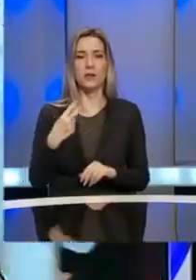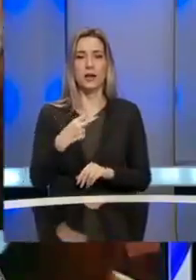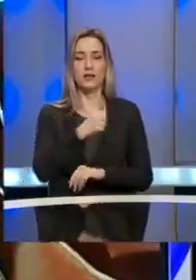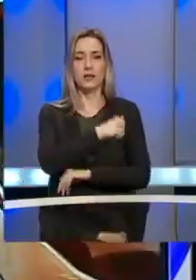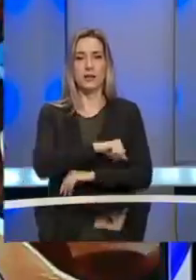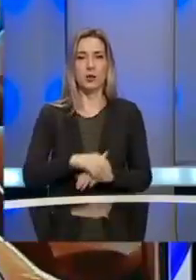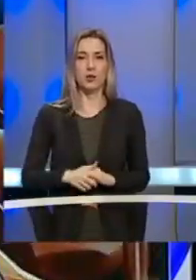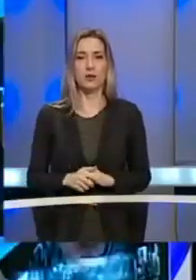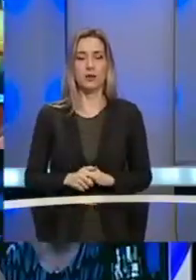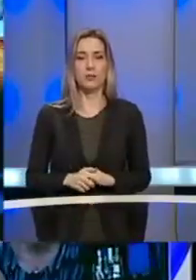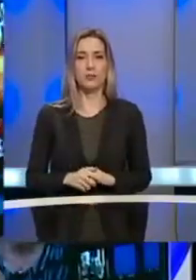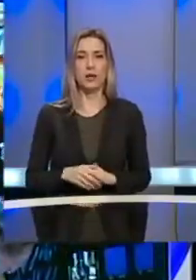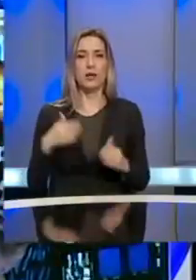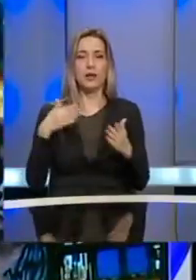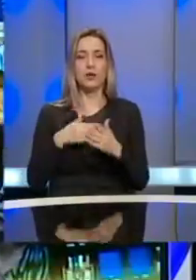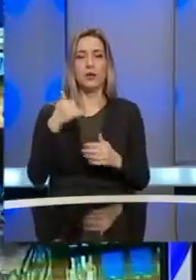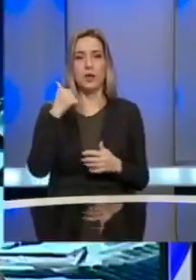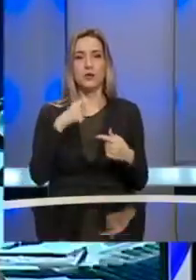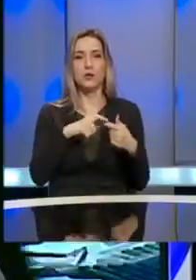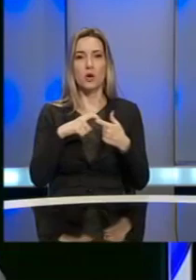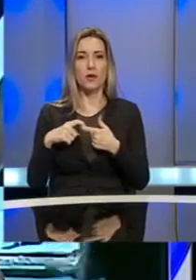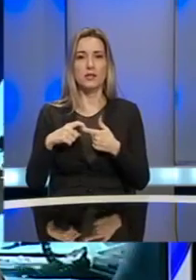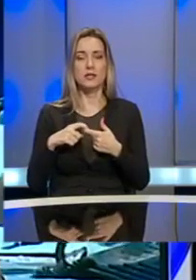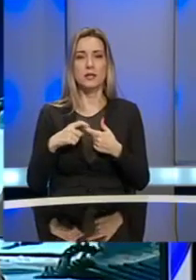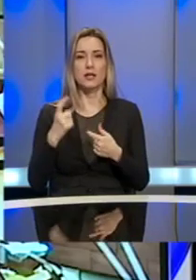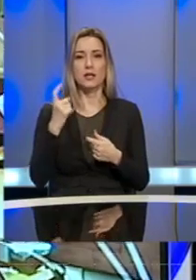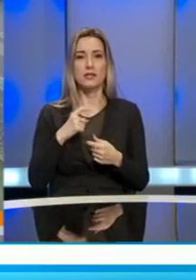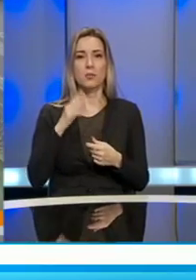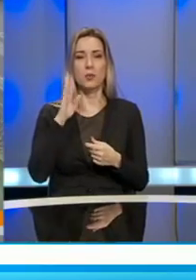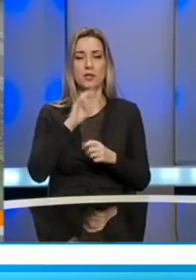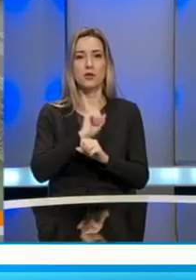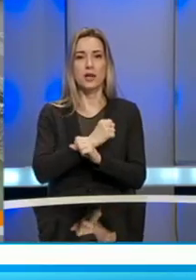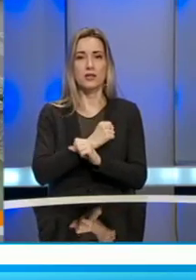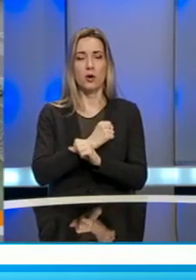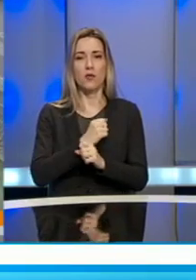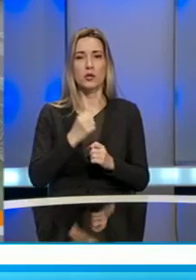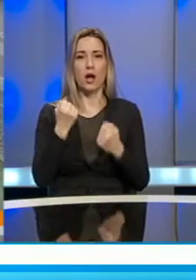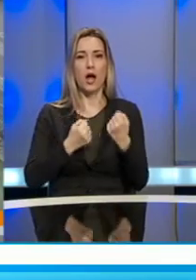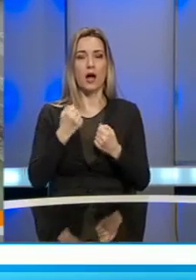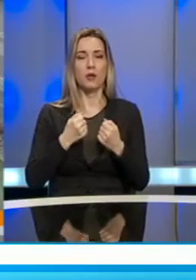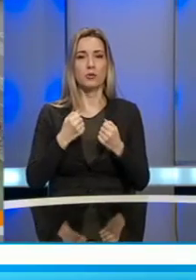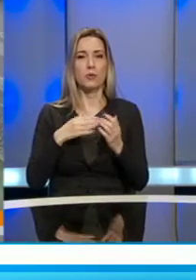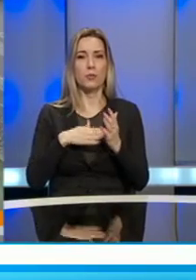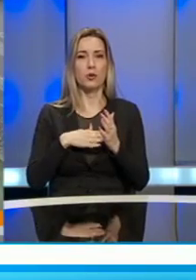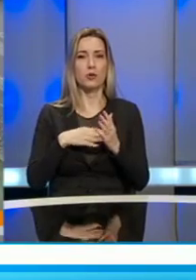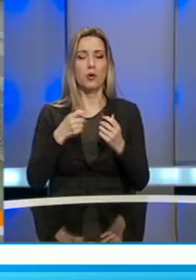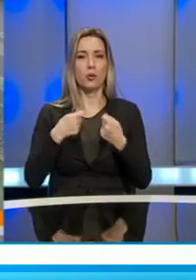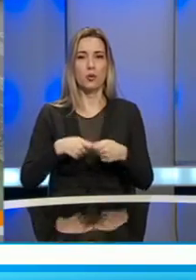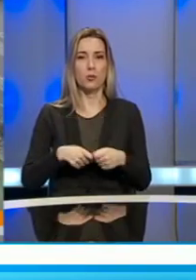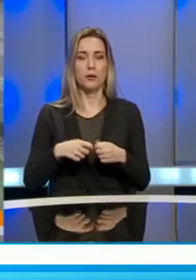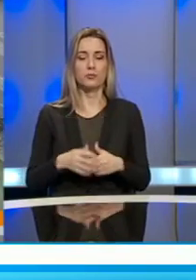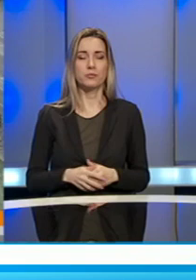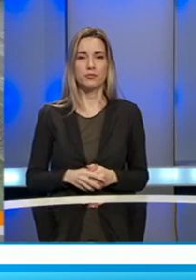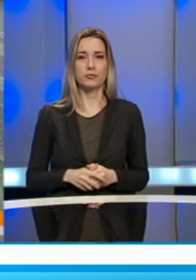2020. godine. Na direktnoj telefonskoj vezi jutros iz Bosansko-Hercegovačkog automotokluba Amra Musagić. Amra,